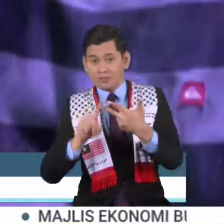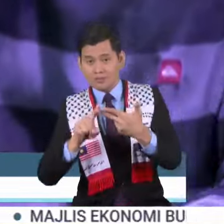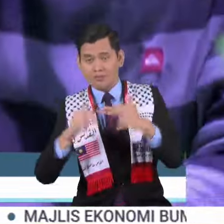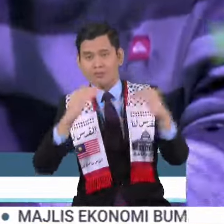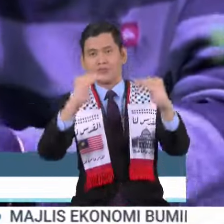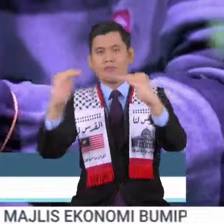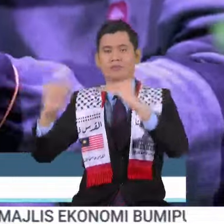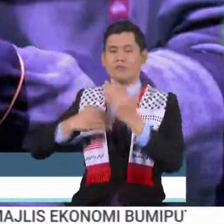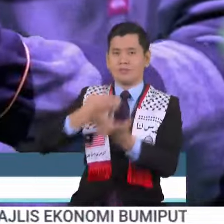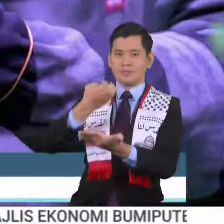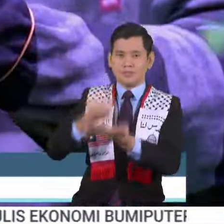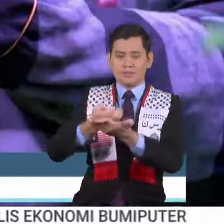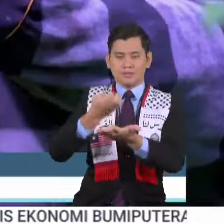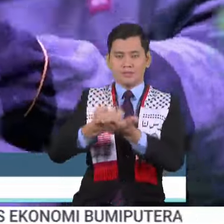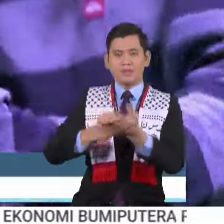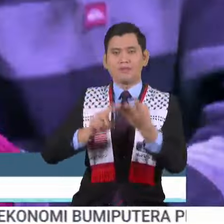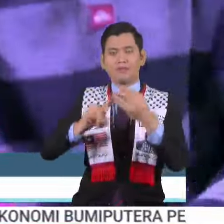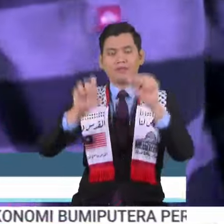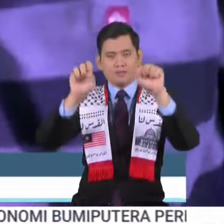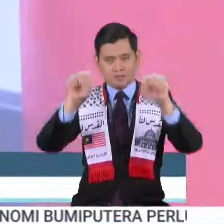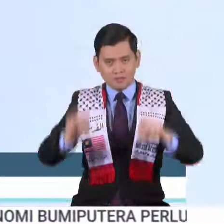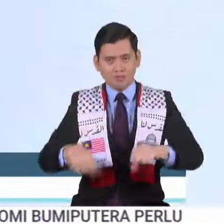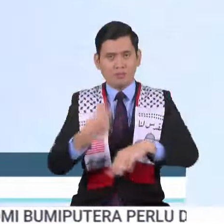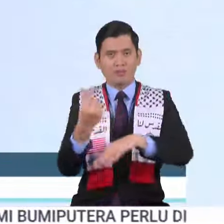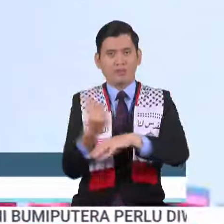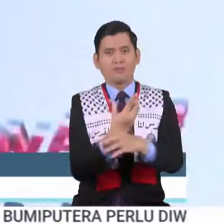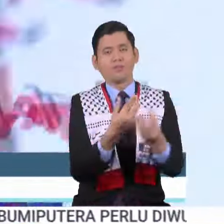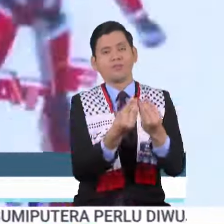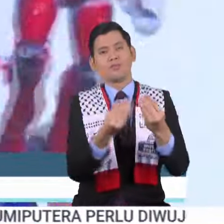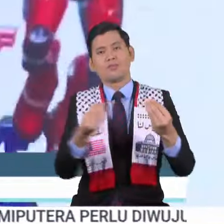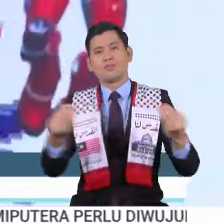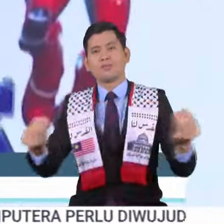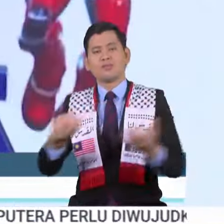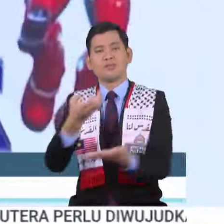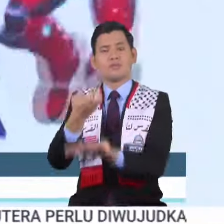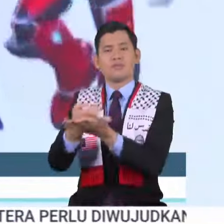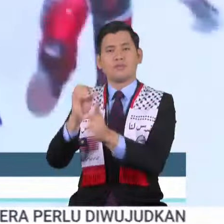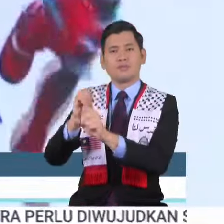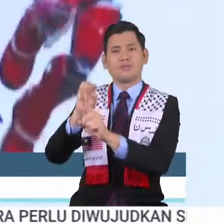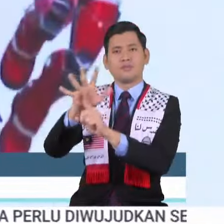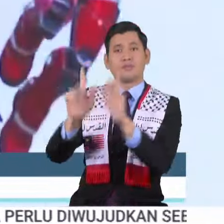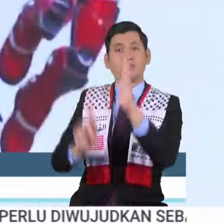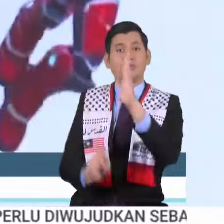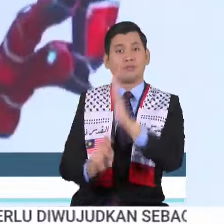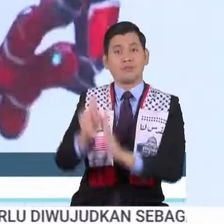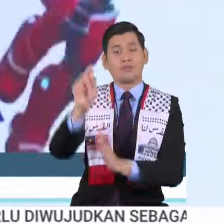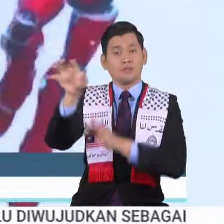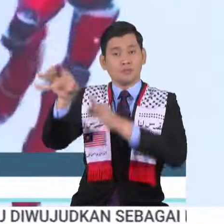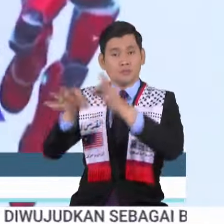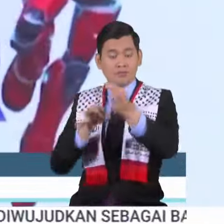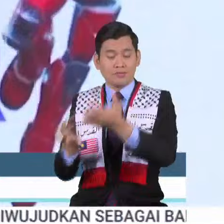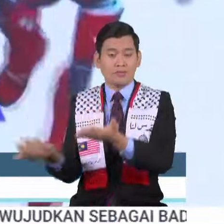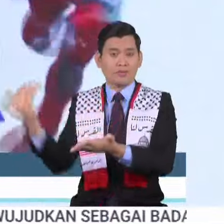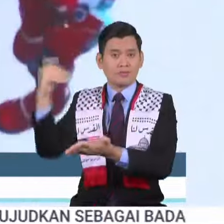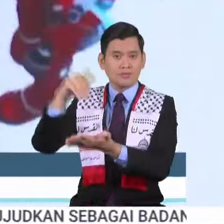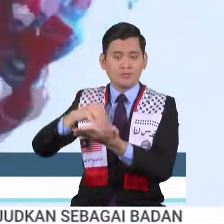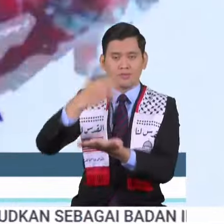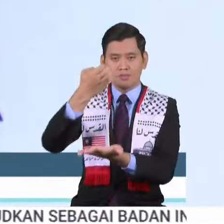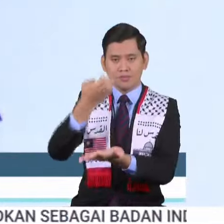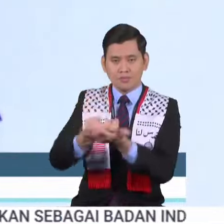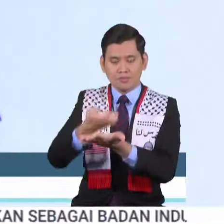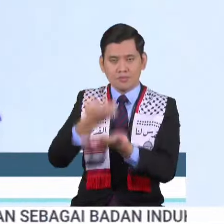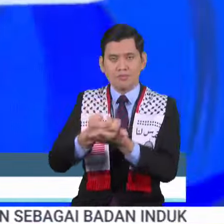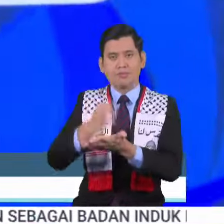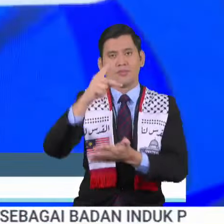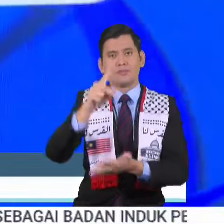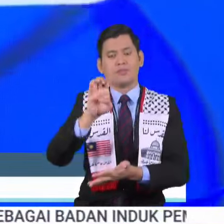ekonomi Bumiputera dan menggunakan tanah dalam memacu ekonomi kitaran berimpak tinggi beliau menyatakannya bersempena kongres ekonomi Bumiputera